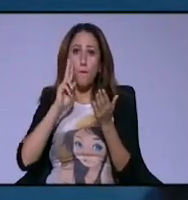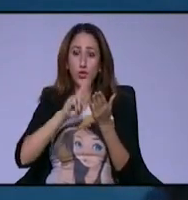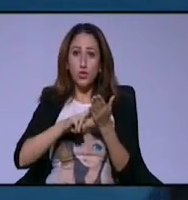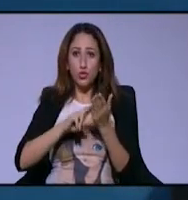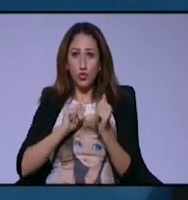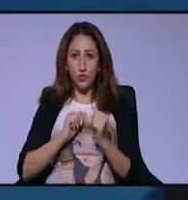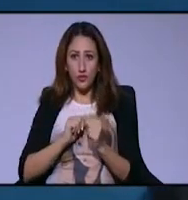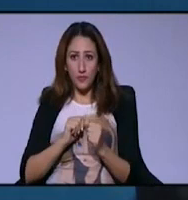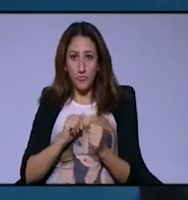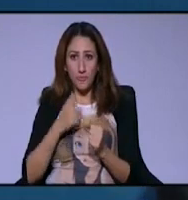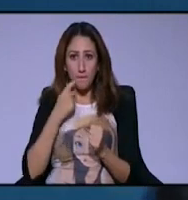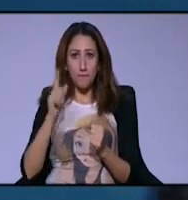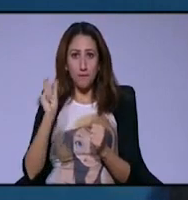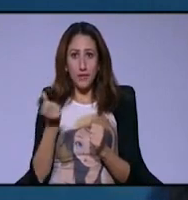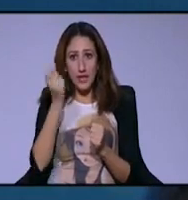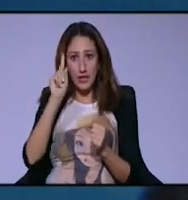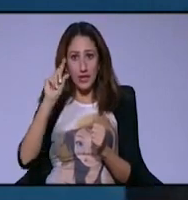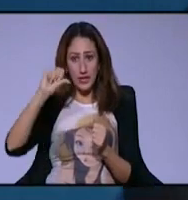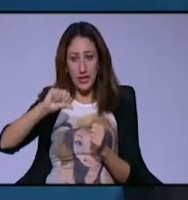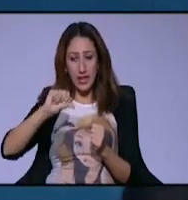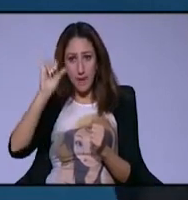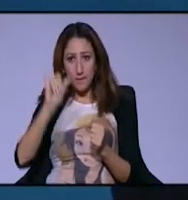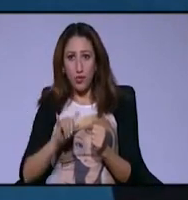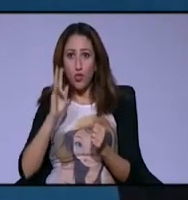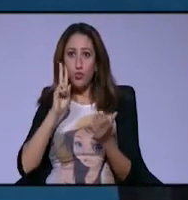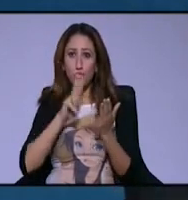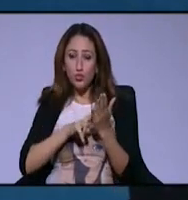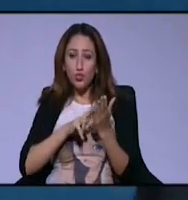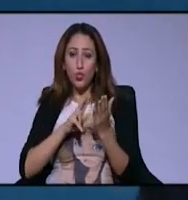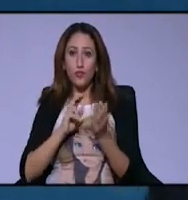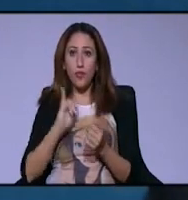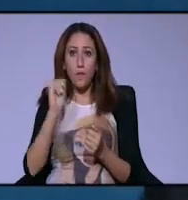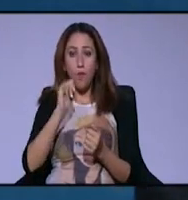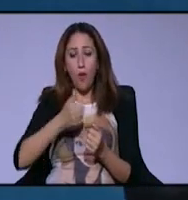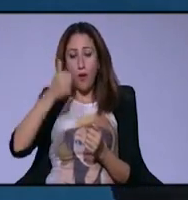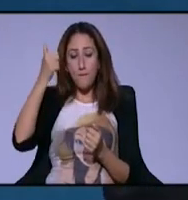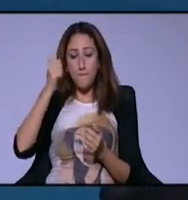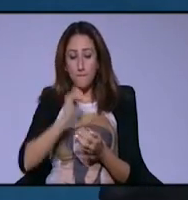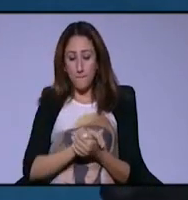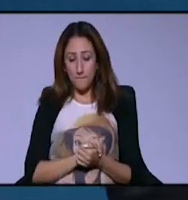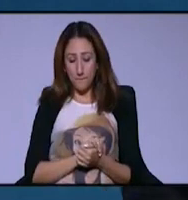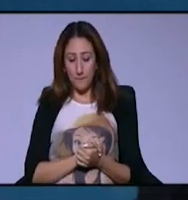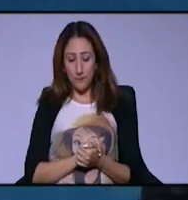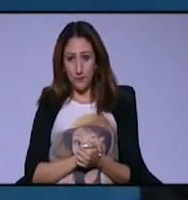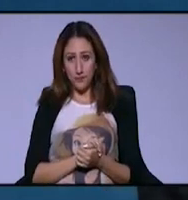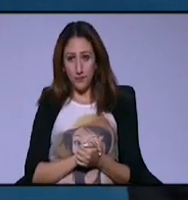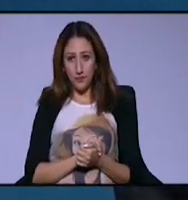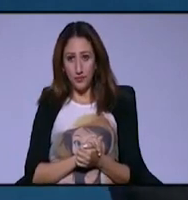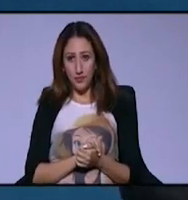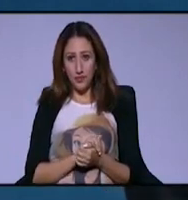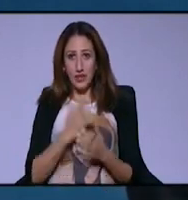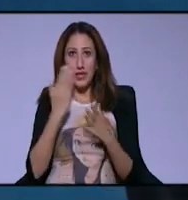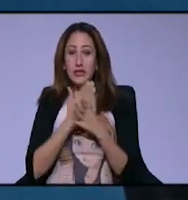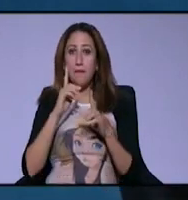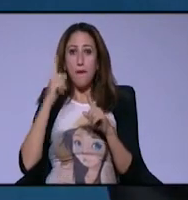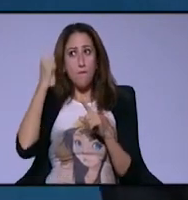المشهد والمقام النبوي لثقافات وأمم وشعوب مختلفة، يؤدي دور كبير ويدفع عدد كبير من الشبهات